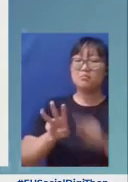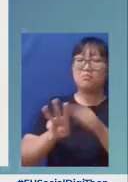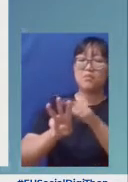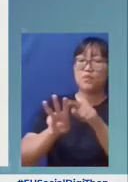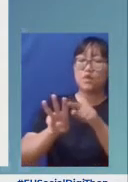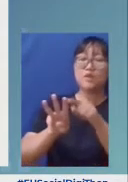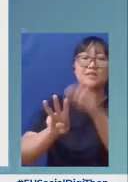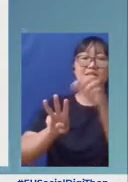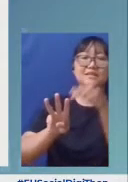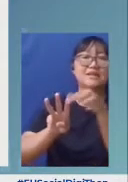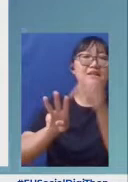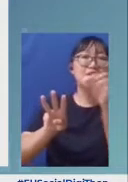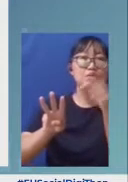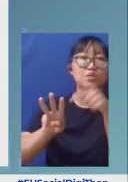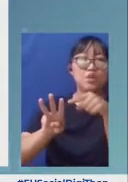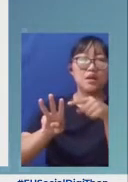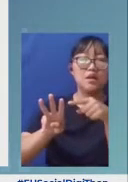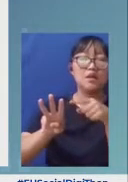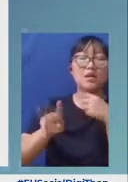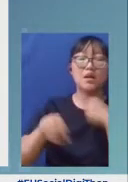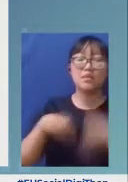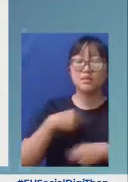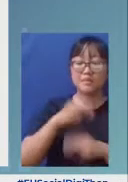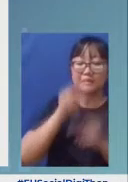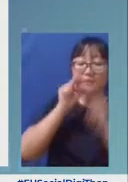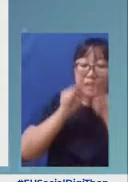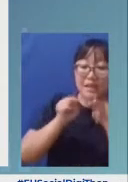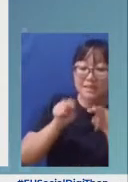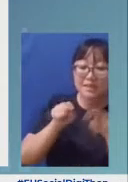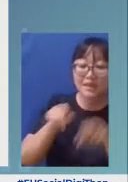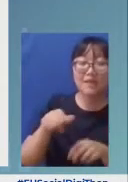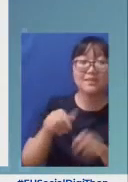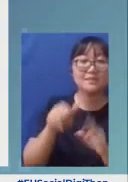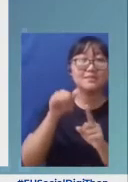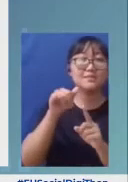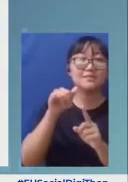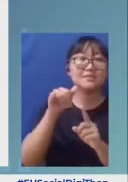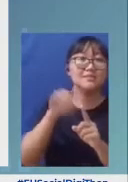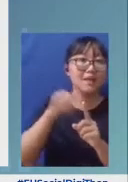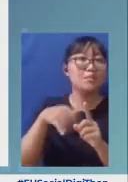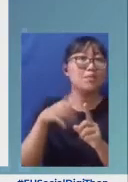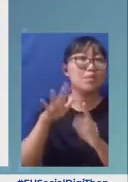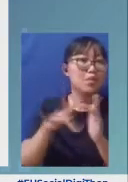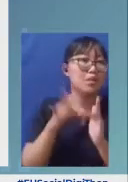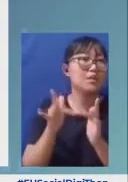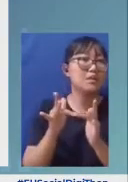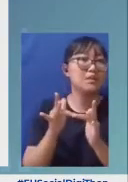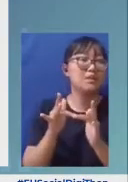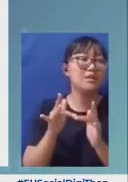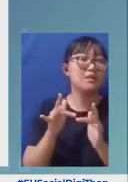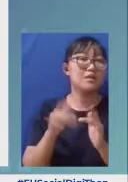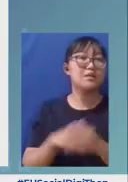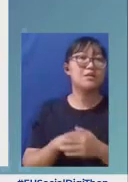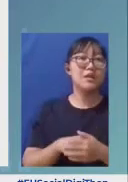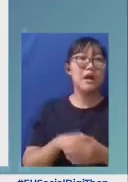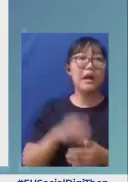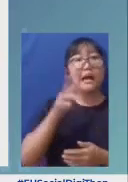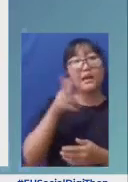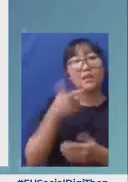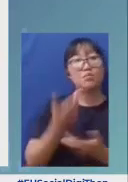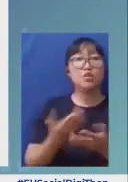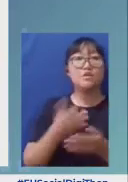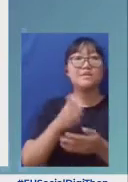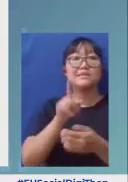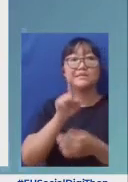terjadinya cyberbullying itu. Nah, sepertiganya memilih diem. Bagus dong kalau